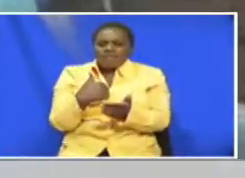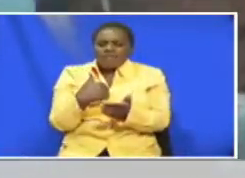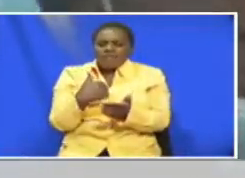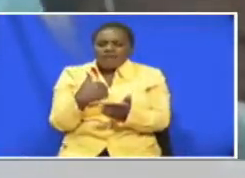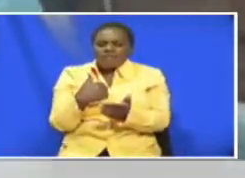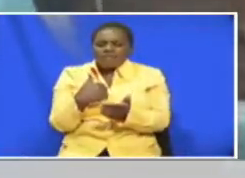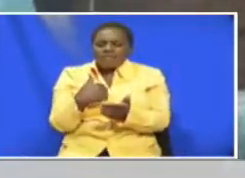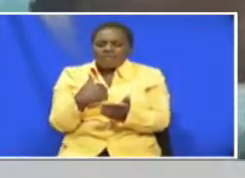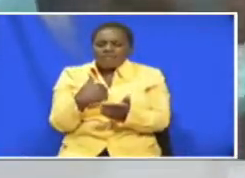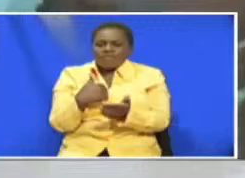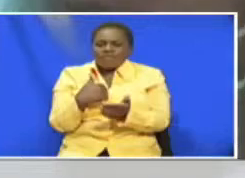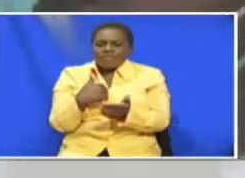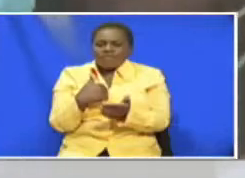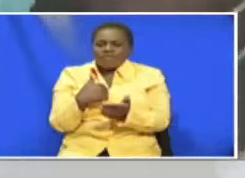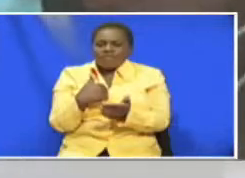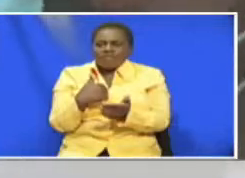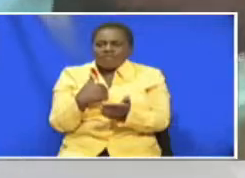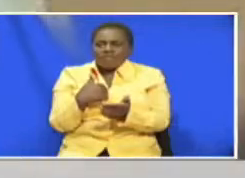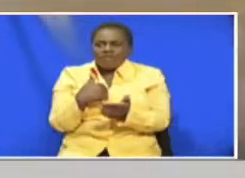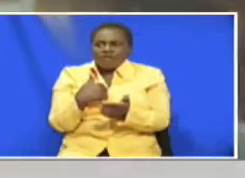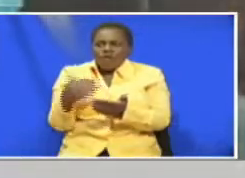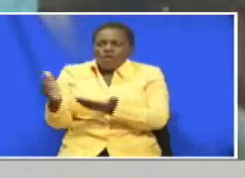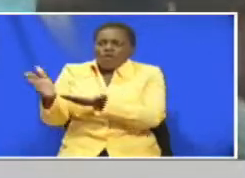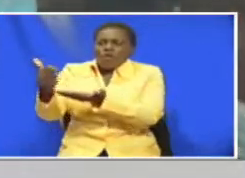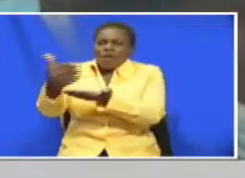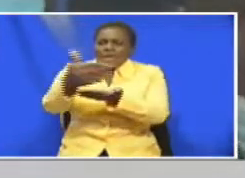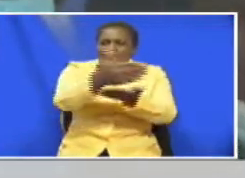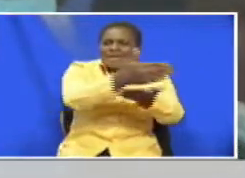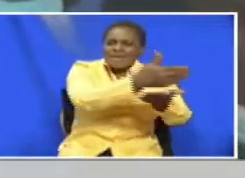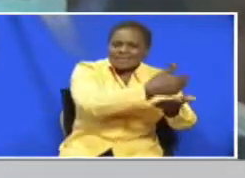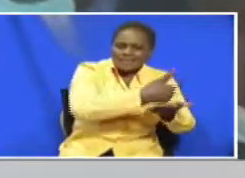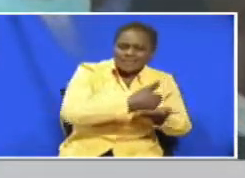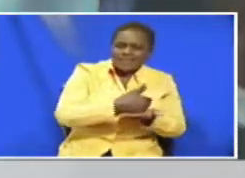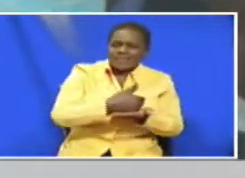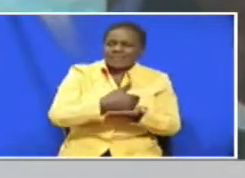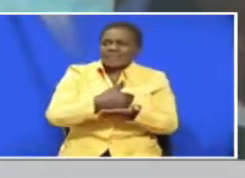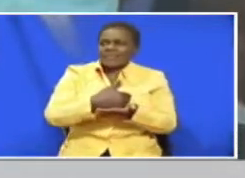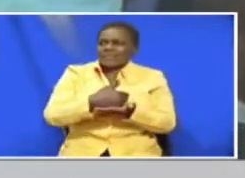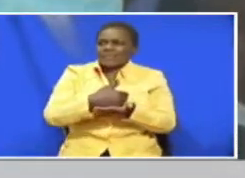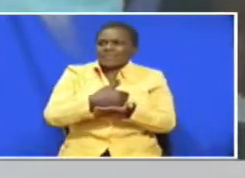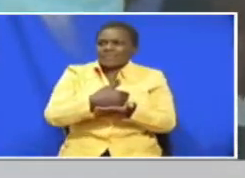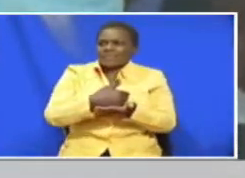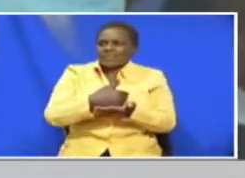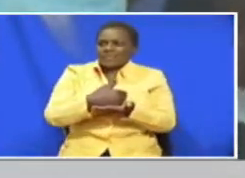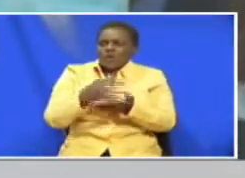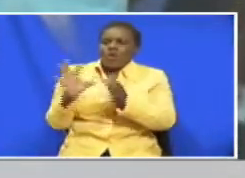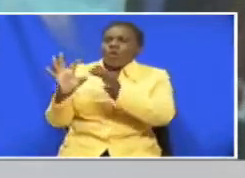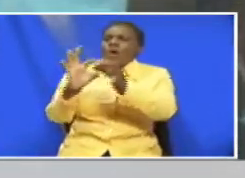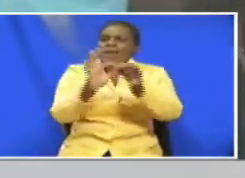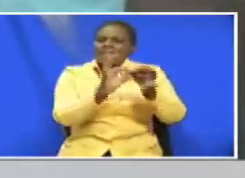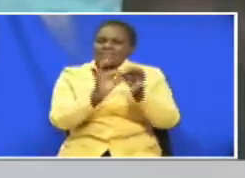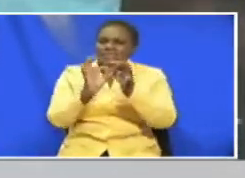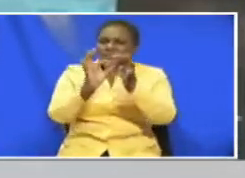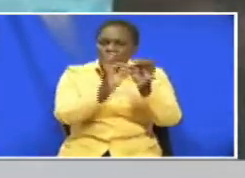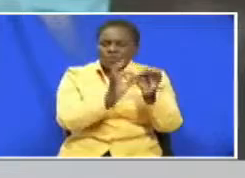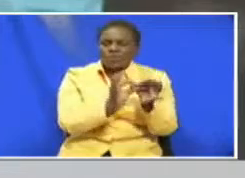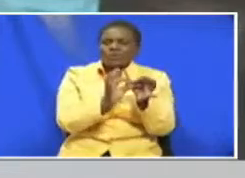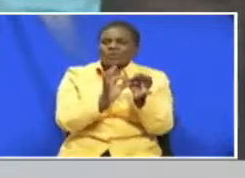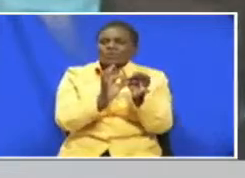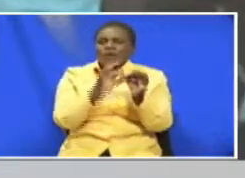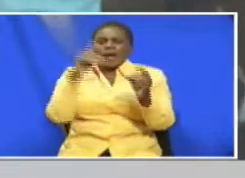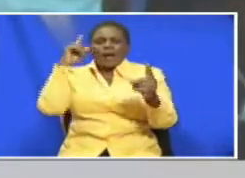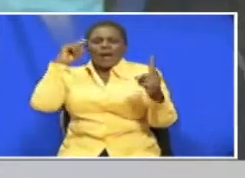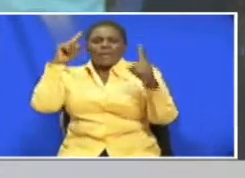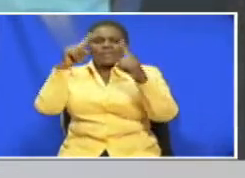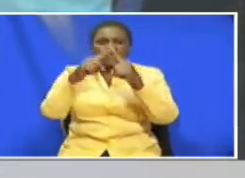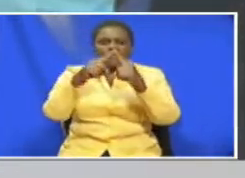itakuwa ni mseto. It will be a coalition, azimio